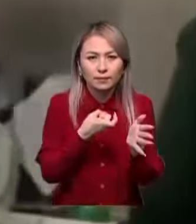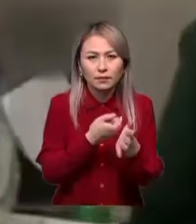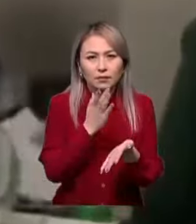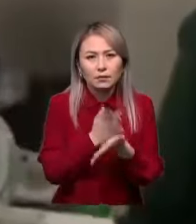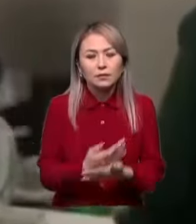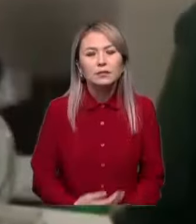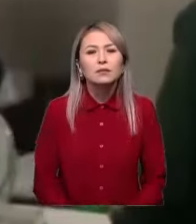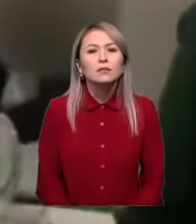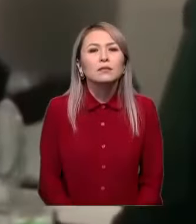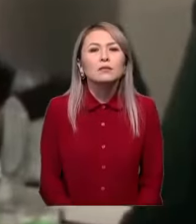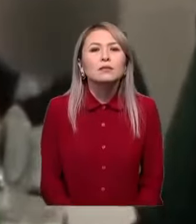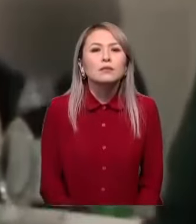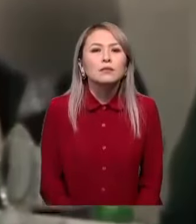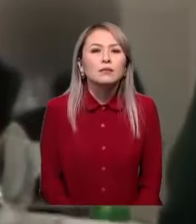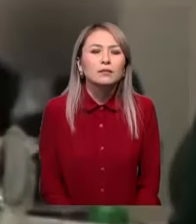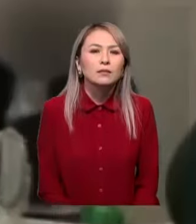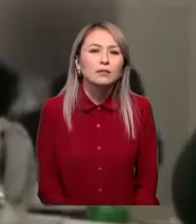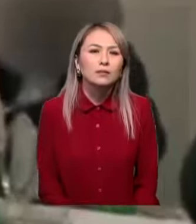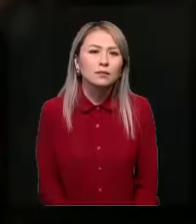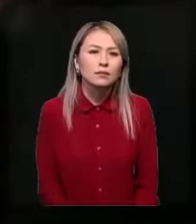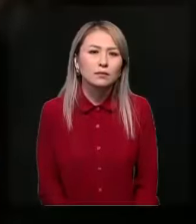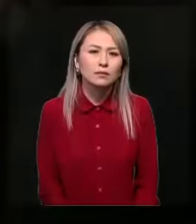дейінгі тергеп-тексеру жүріп жатыр.